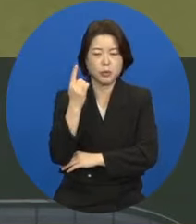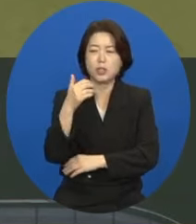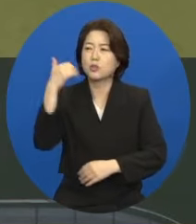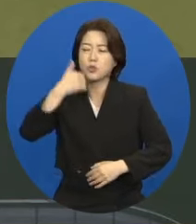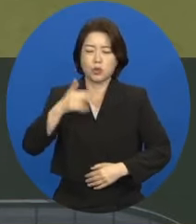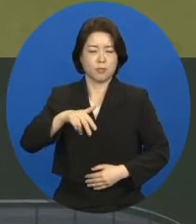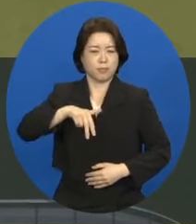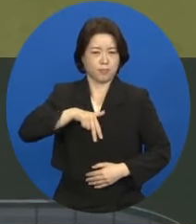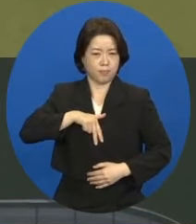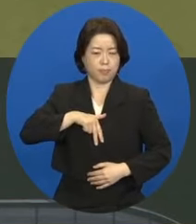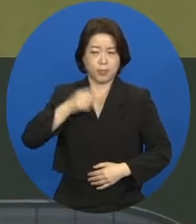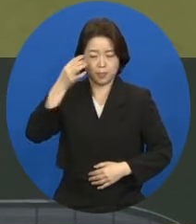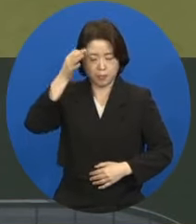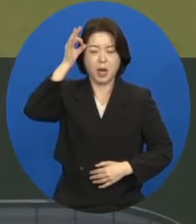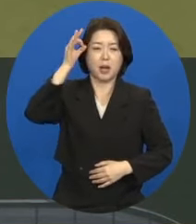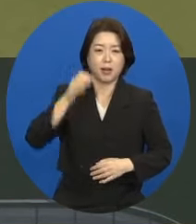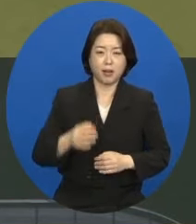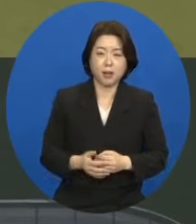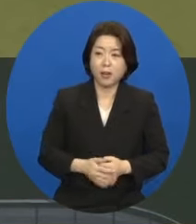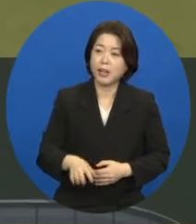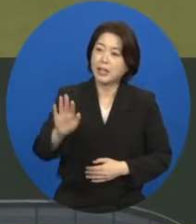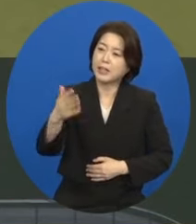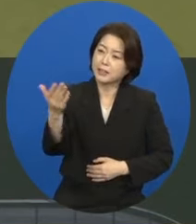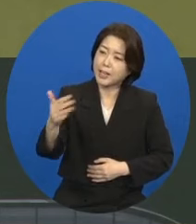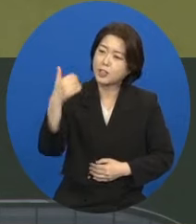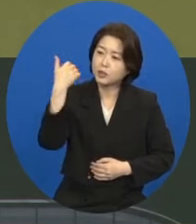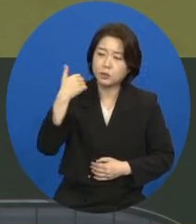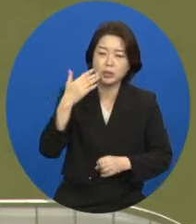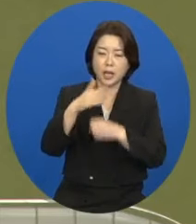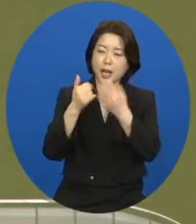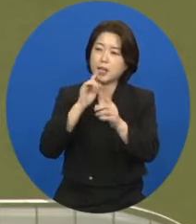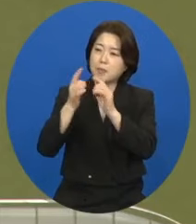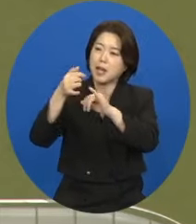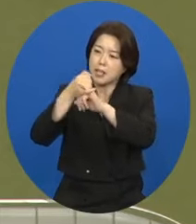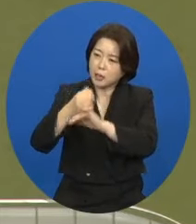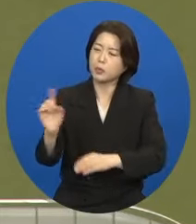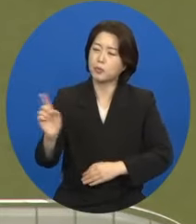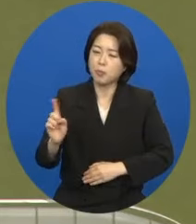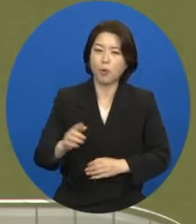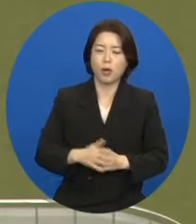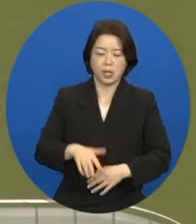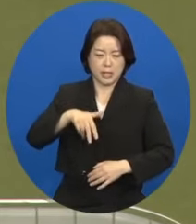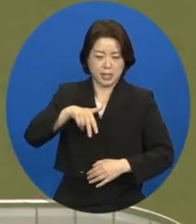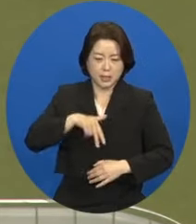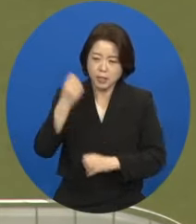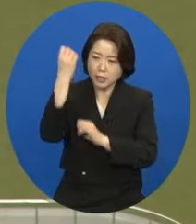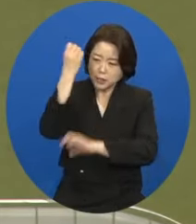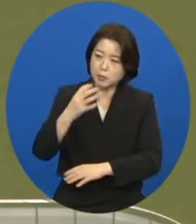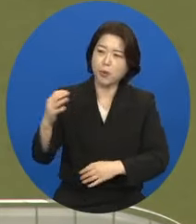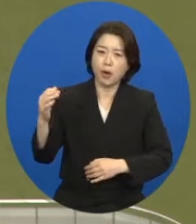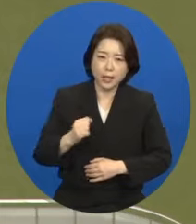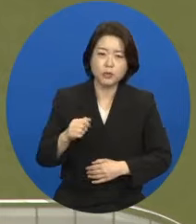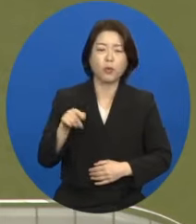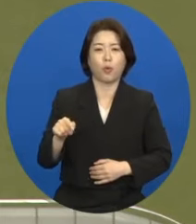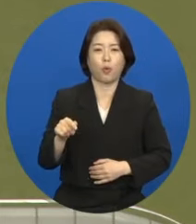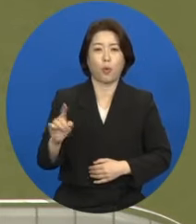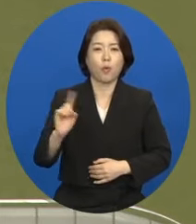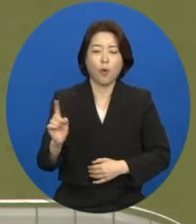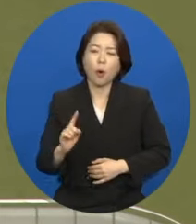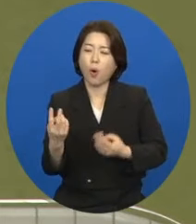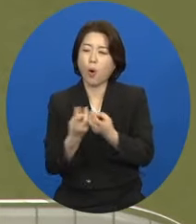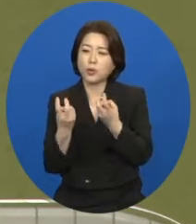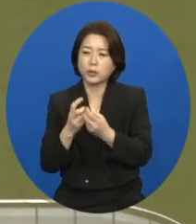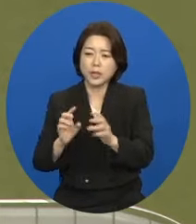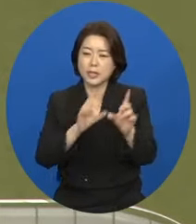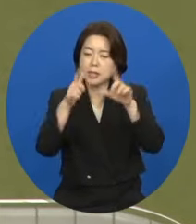상기시킵니다. 다윗이 누구인지 하나님의 약속이 무엇이었는지 그리하여 그 정체성에 기반하여서 어떻게